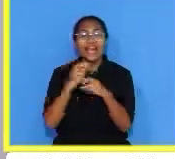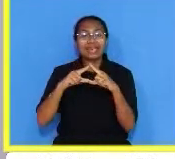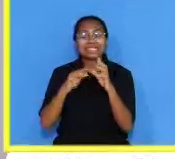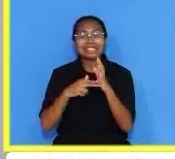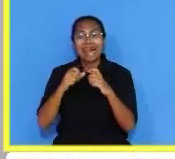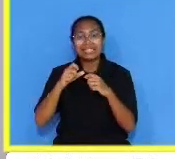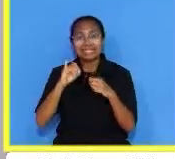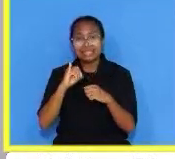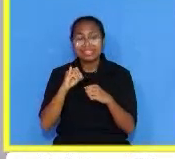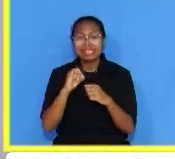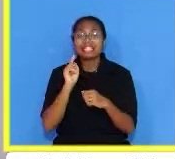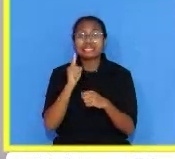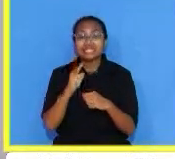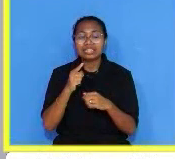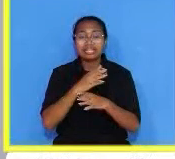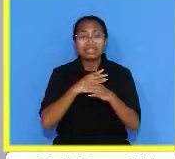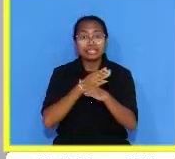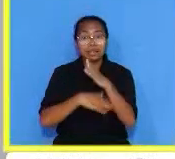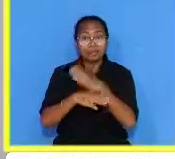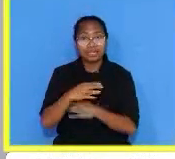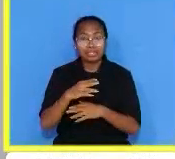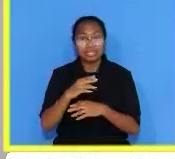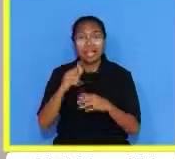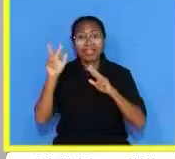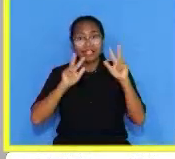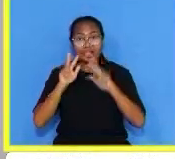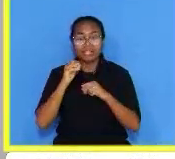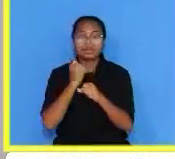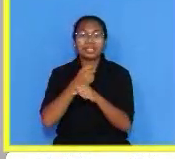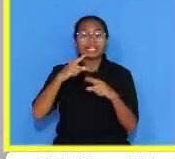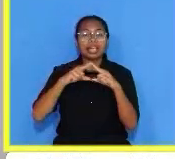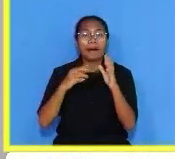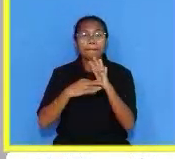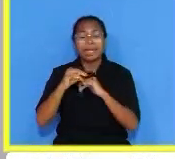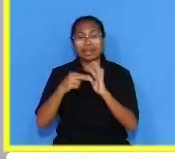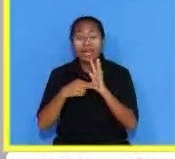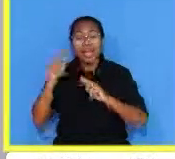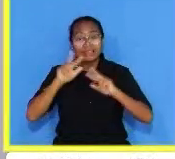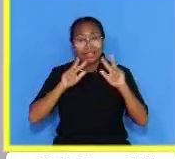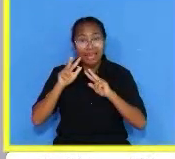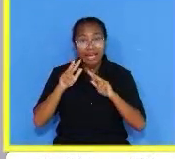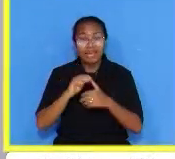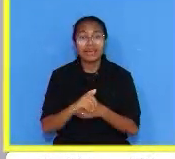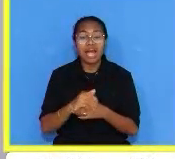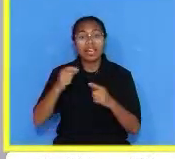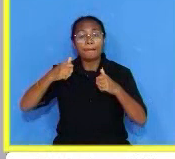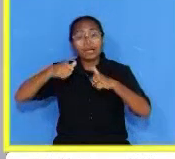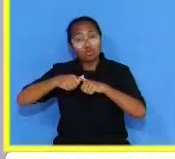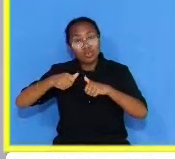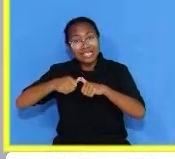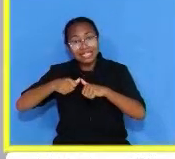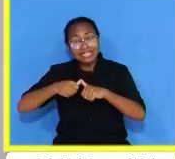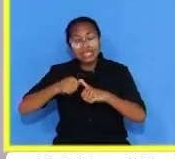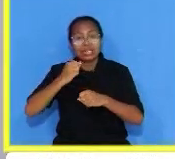disabilitas yang ada di Kota Kupang seperti Garamin NTT, NPC, ada juga dari Pertuni, ada